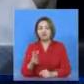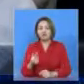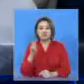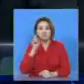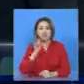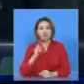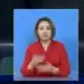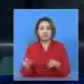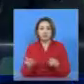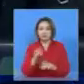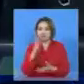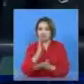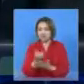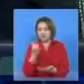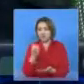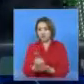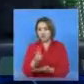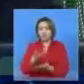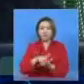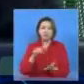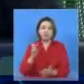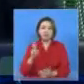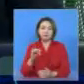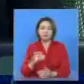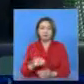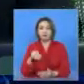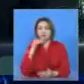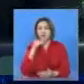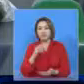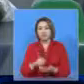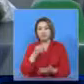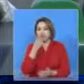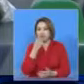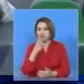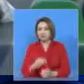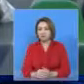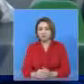сахар. Также есть подорожание подсолнечного масла и куриных яиц.